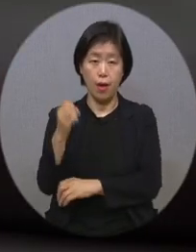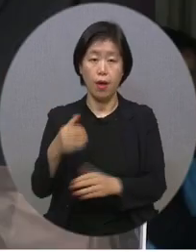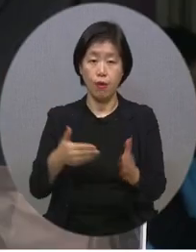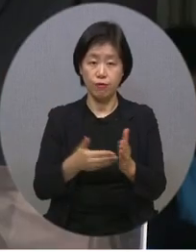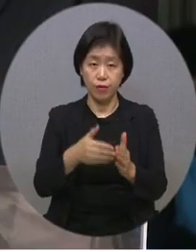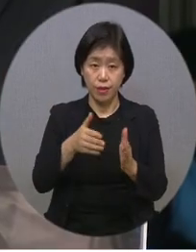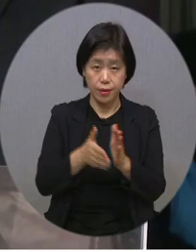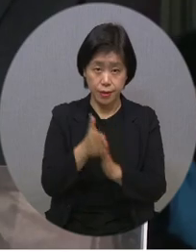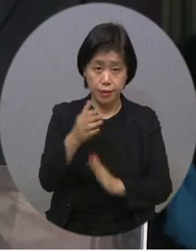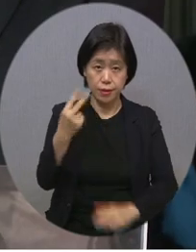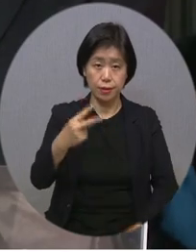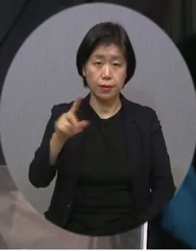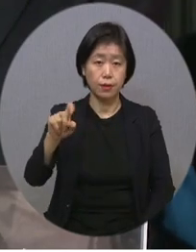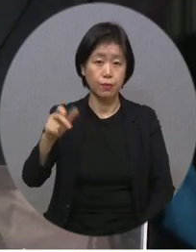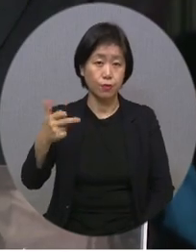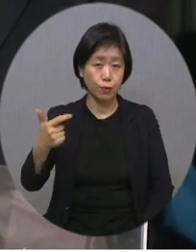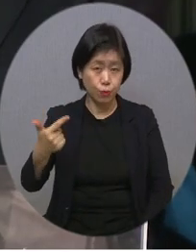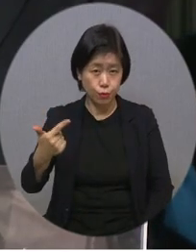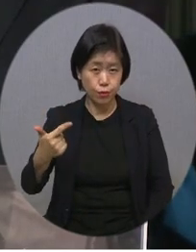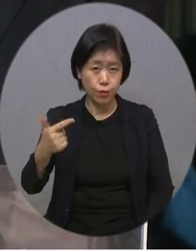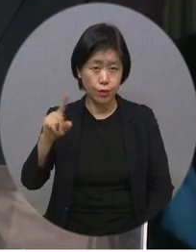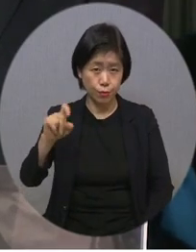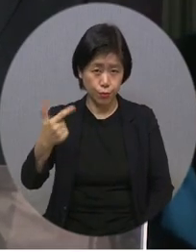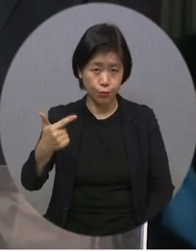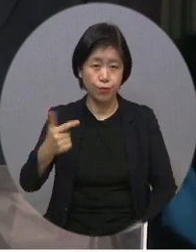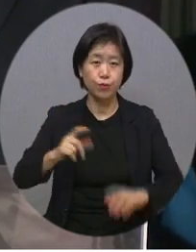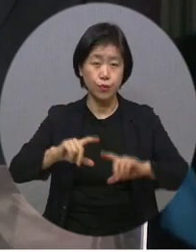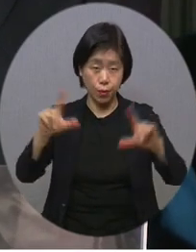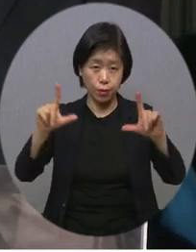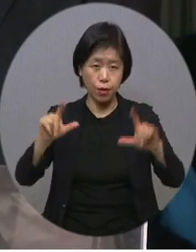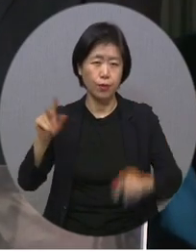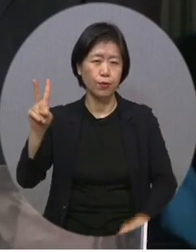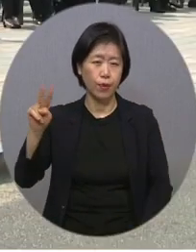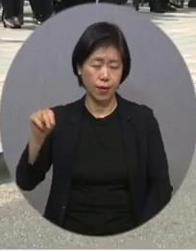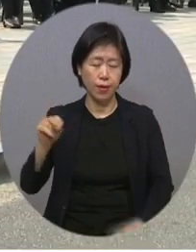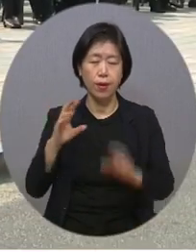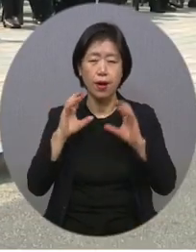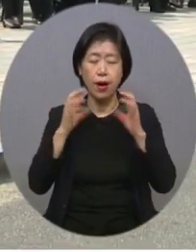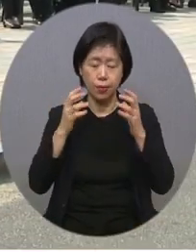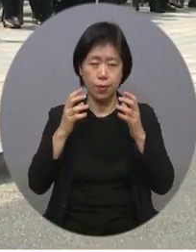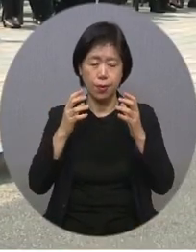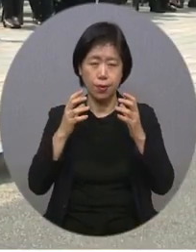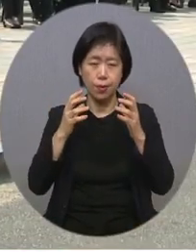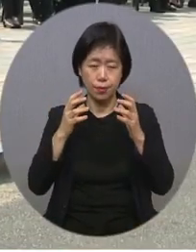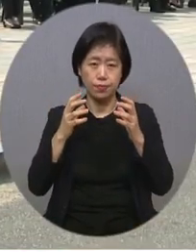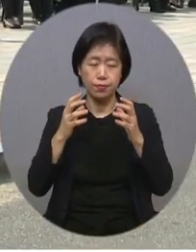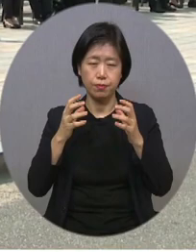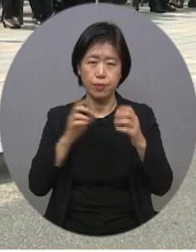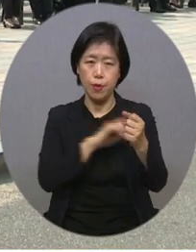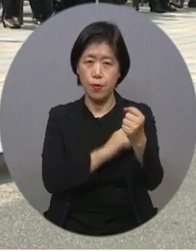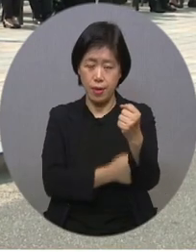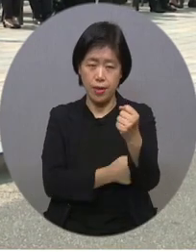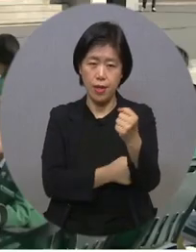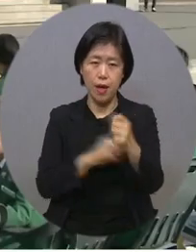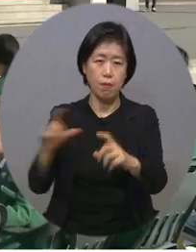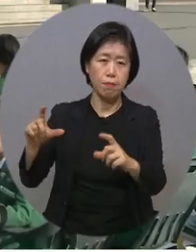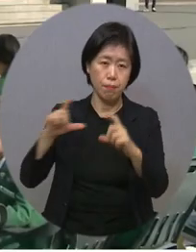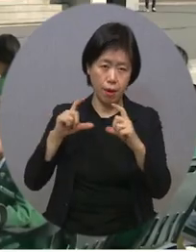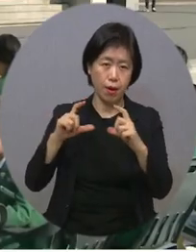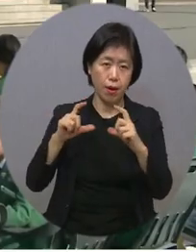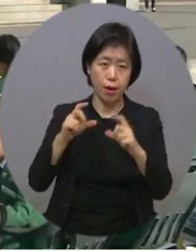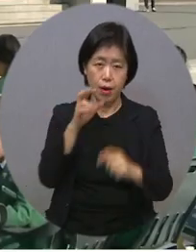2016년도에 그 유엔 아동 권리 협약에 따른 아동 친화도시로 선정이 됐고요.